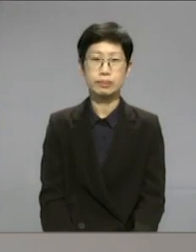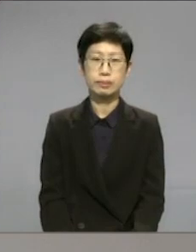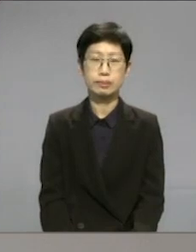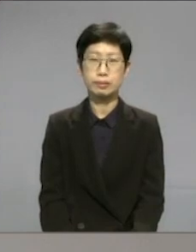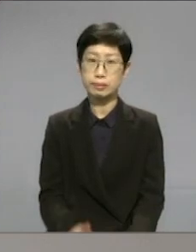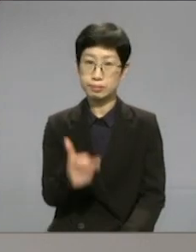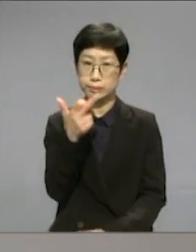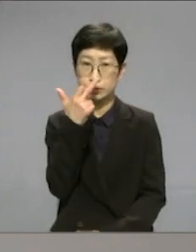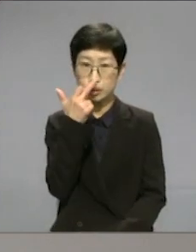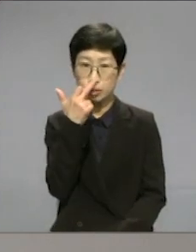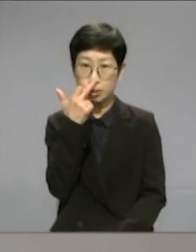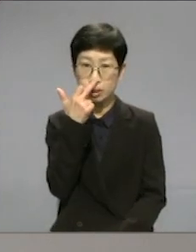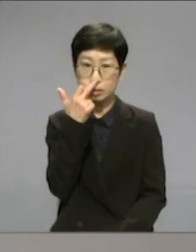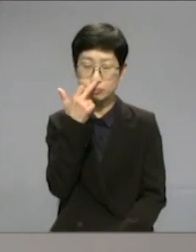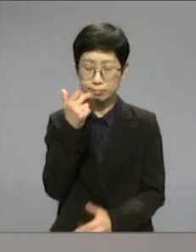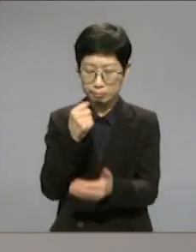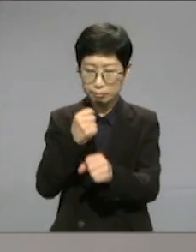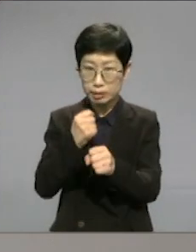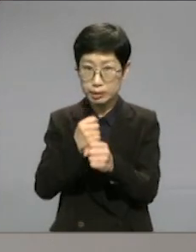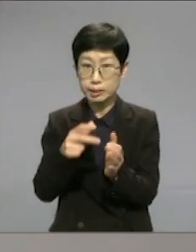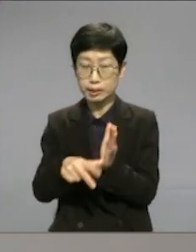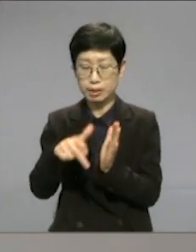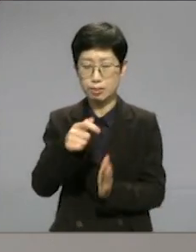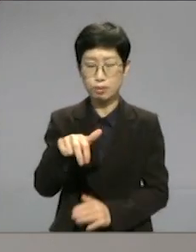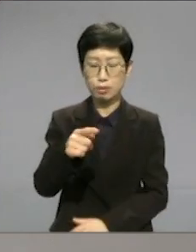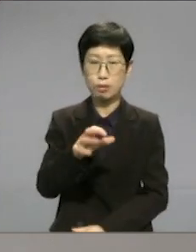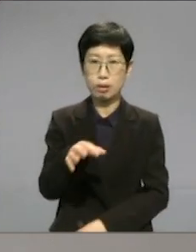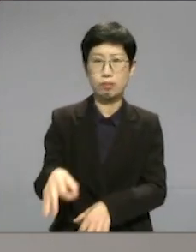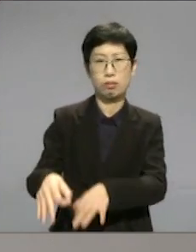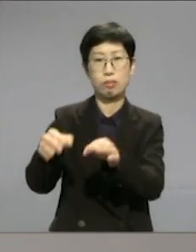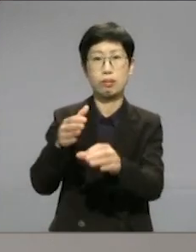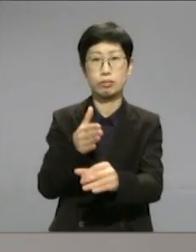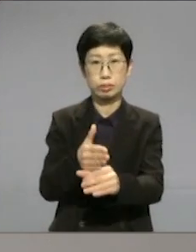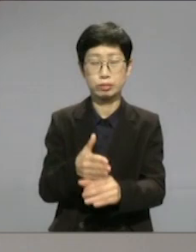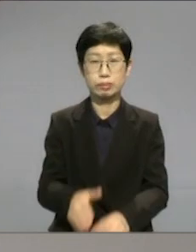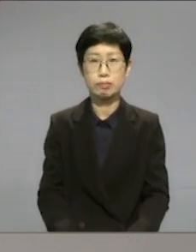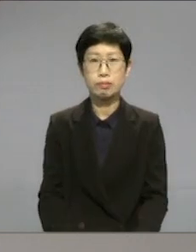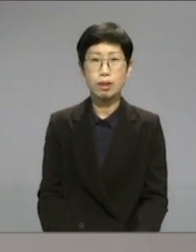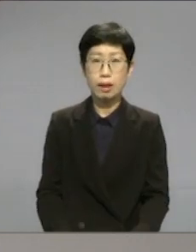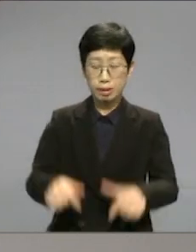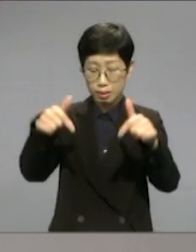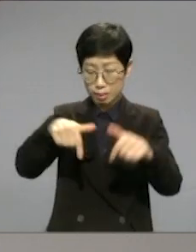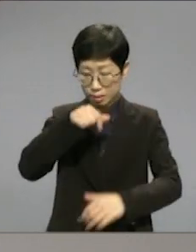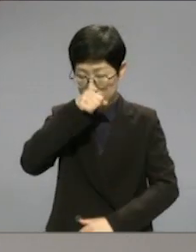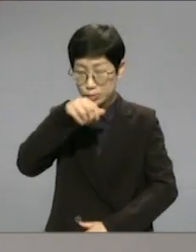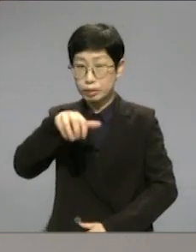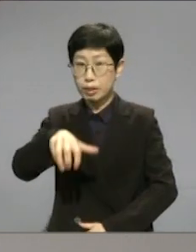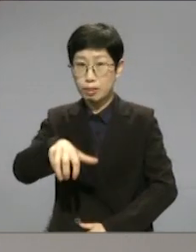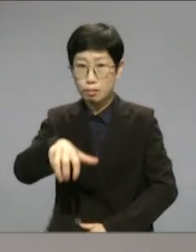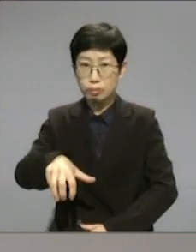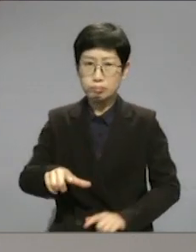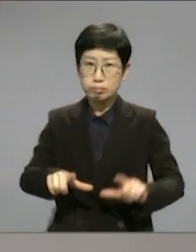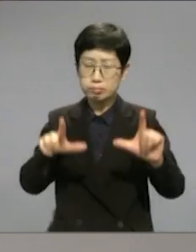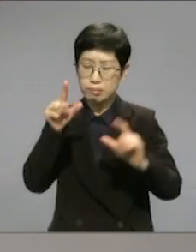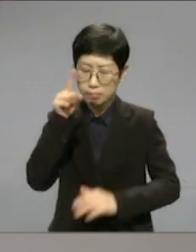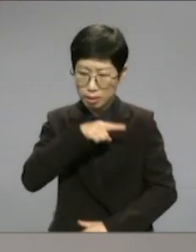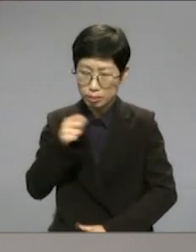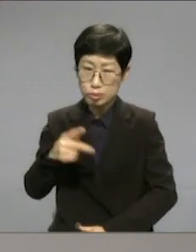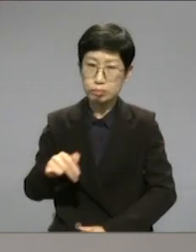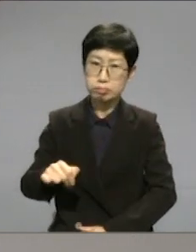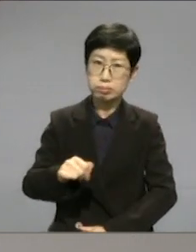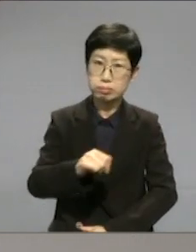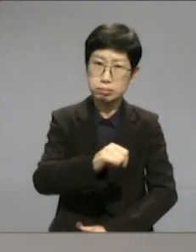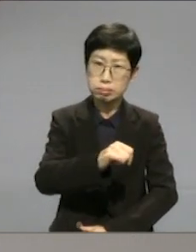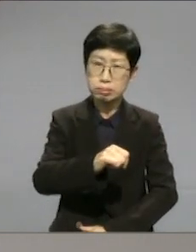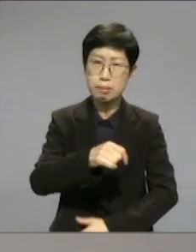네, 초콜릿의 주 원료인 코코아 가격이 치솟고 있습니다. 주 생산지인 서아프리카에서 기상 악화와 병충해